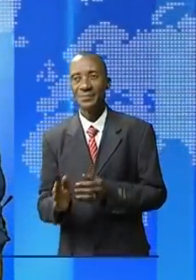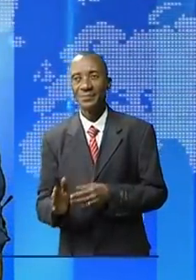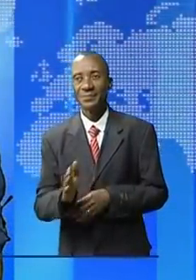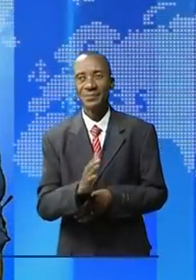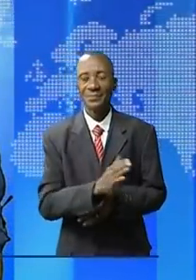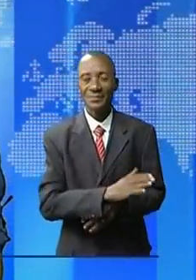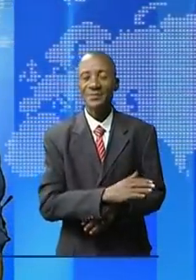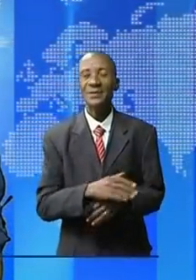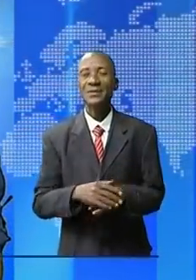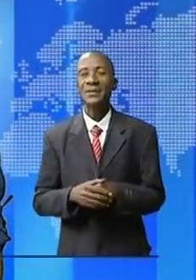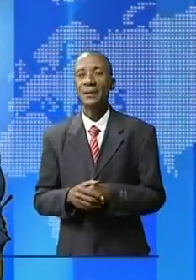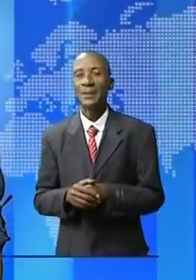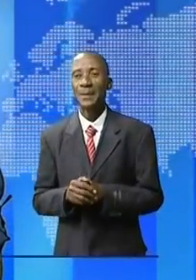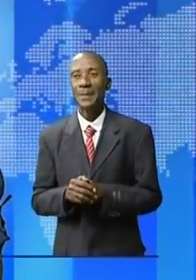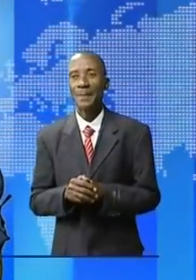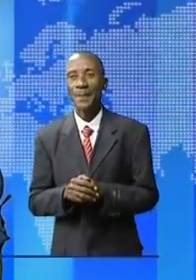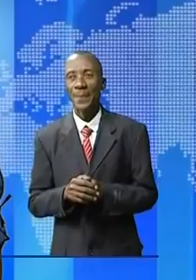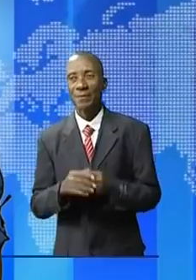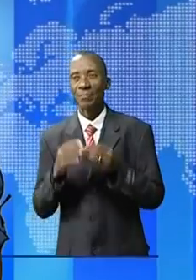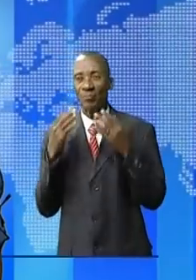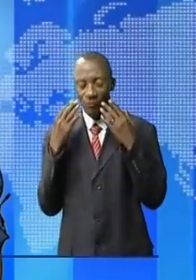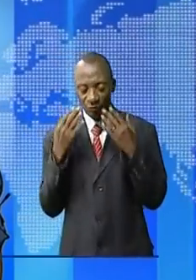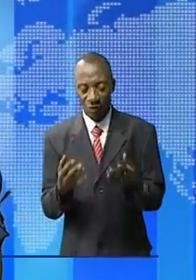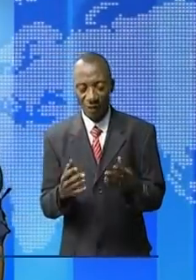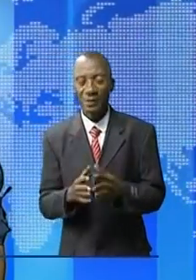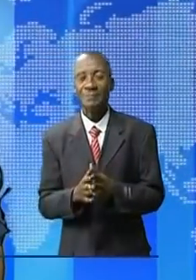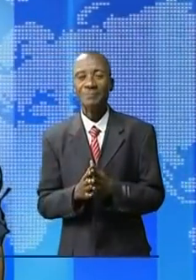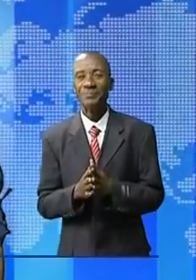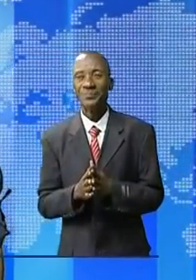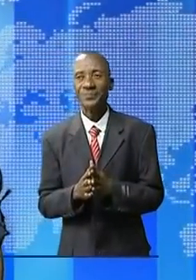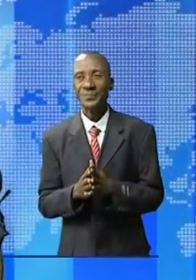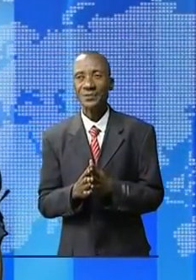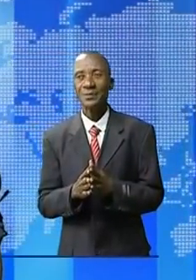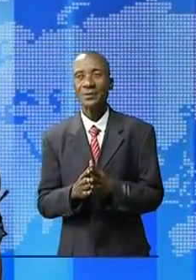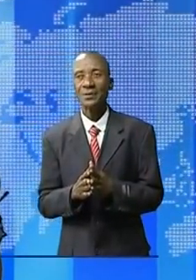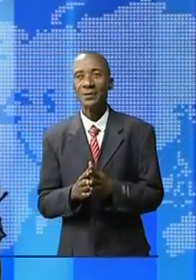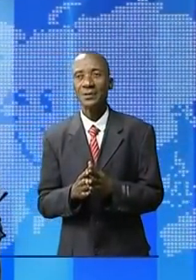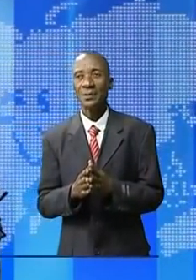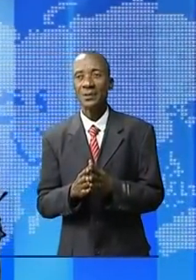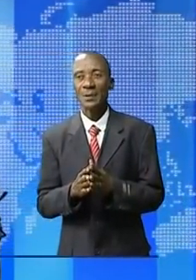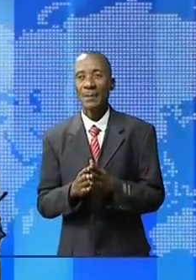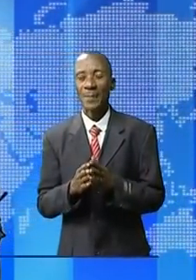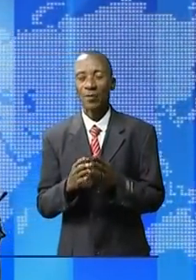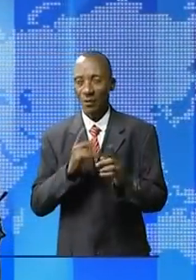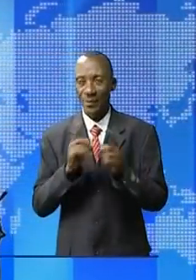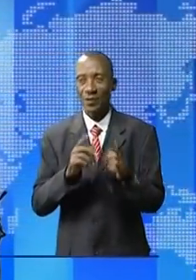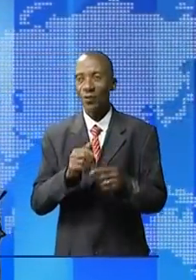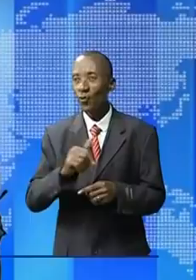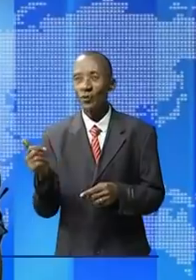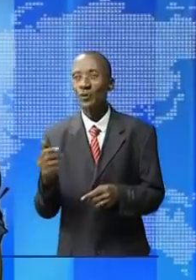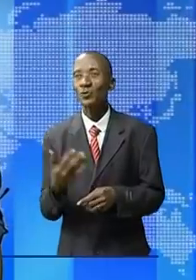de l'année scolaire à l'école chrétienne Berceau de Joie. Cette école qui prend en charge également les